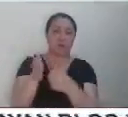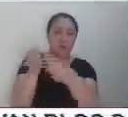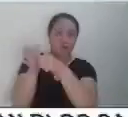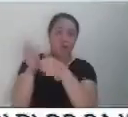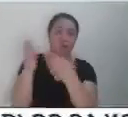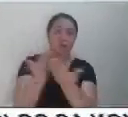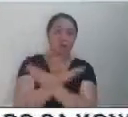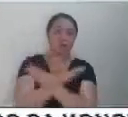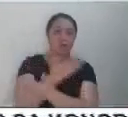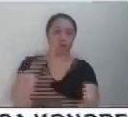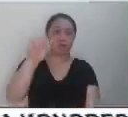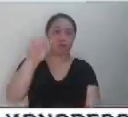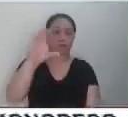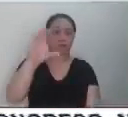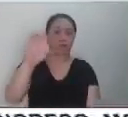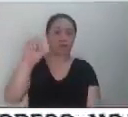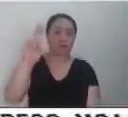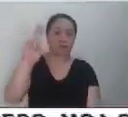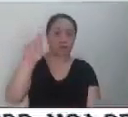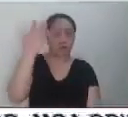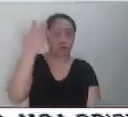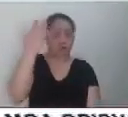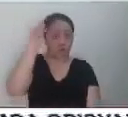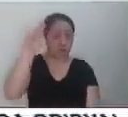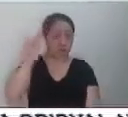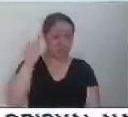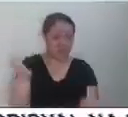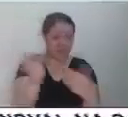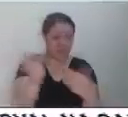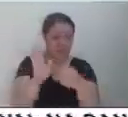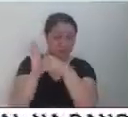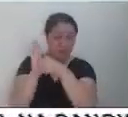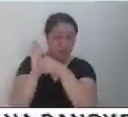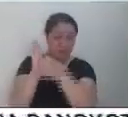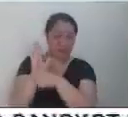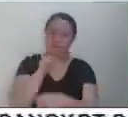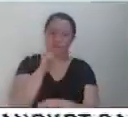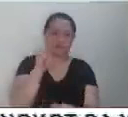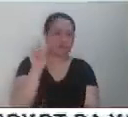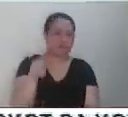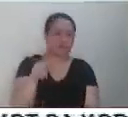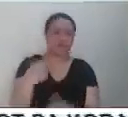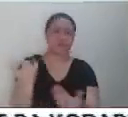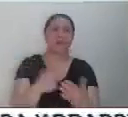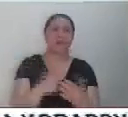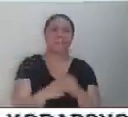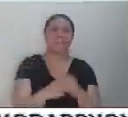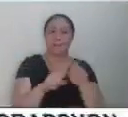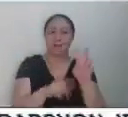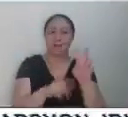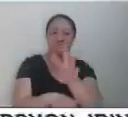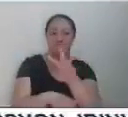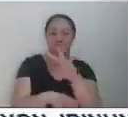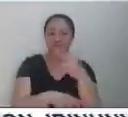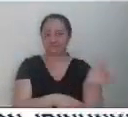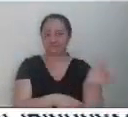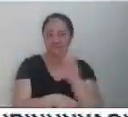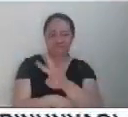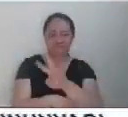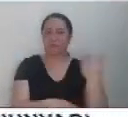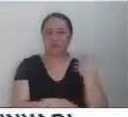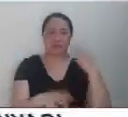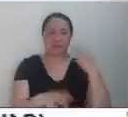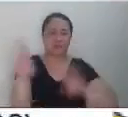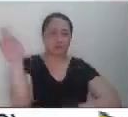sticker na lang. Yung po sa future natin. Opo. So, siguro next year, tama ho ba, attorney? Nahahabol natin next